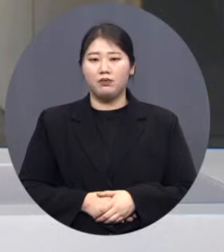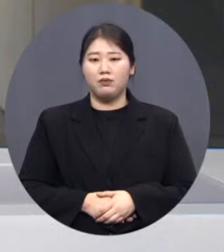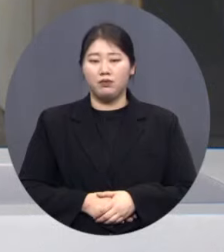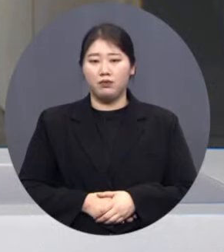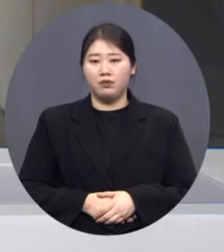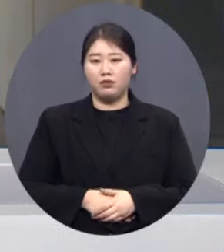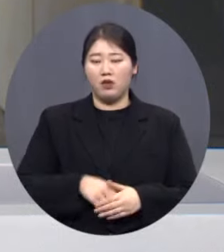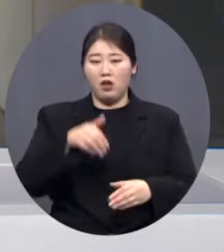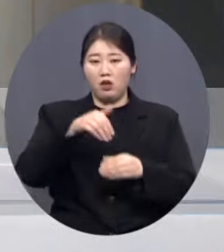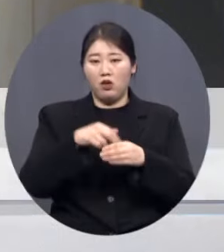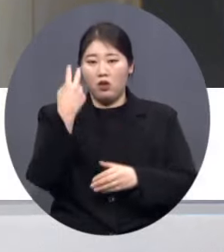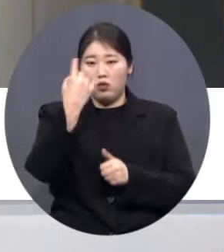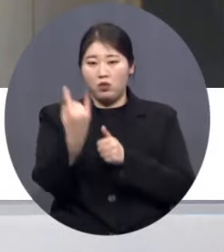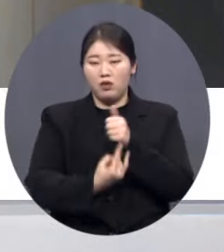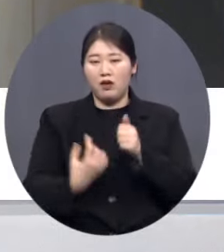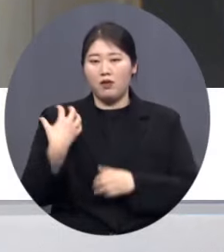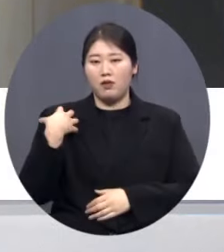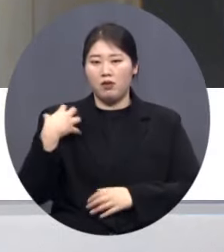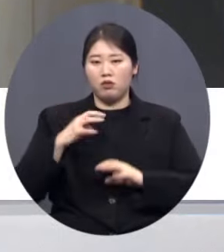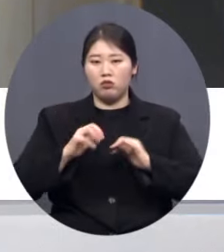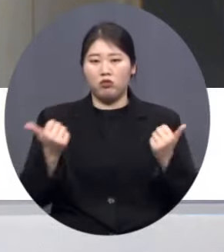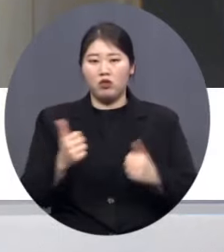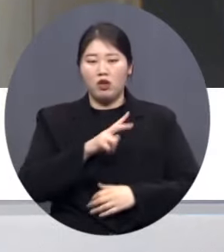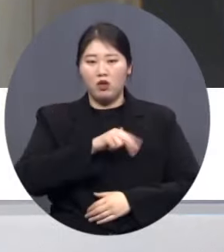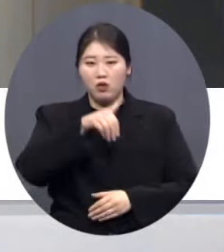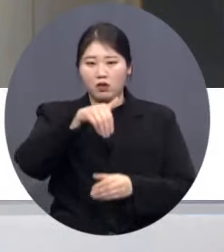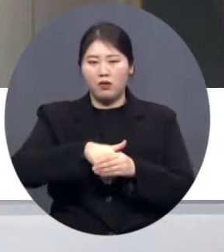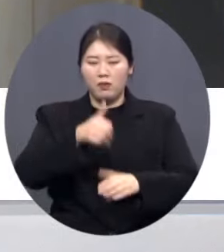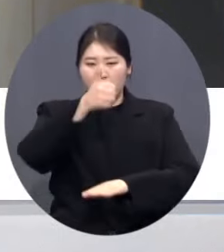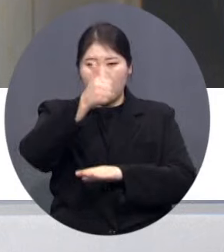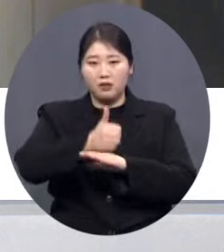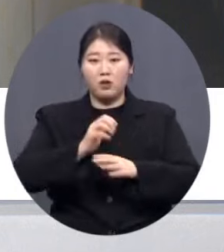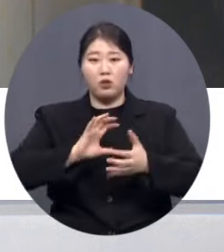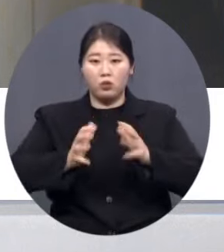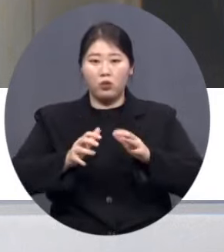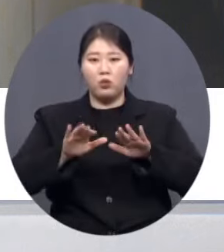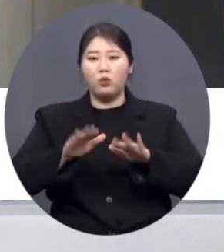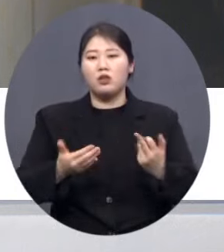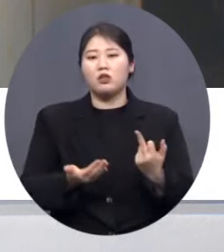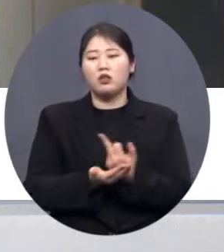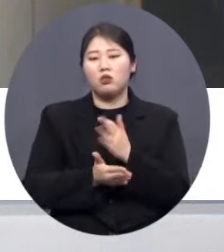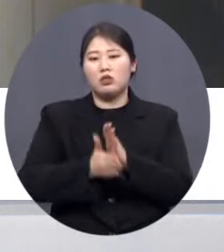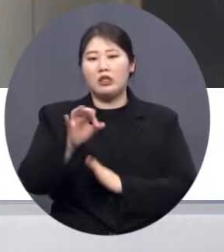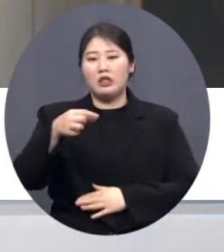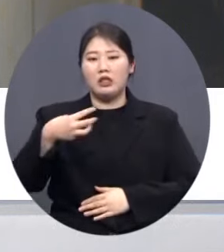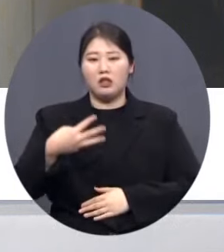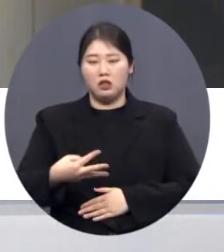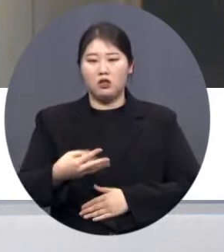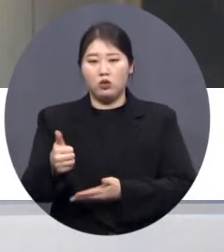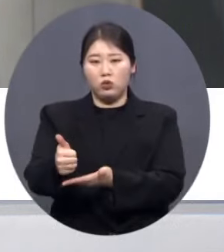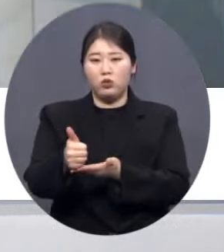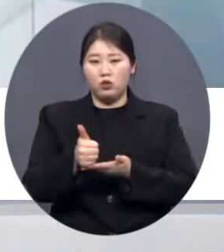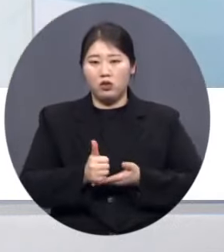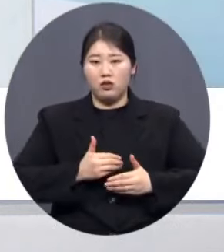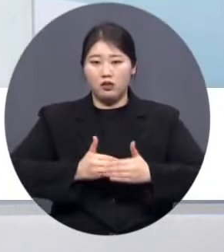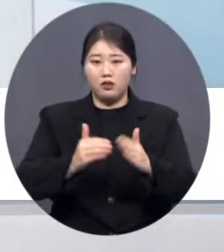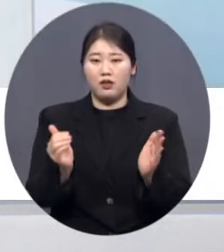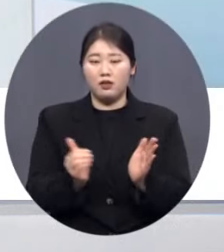선거 관리 위원회가 주관하는 국회의원 선거 마지막 토론회가 오늘 제주시을 후보자들을 초청해